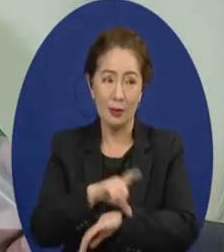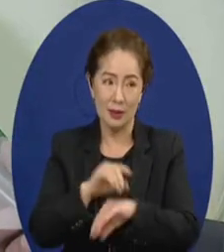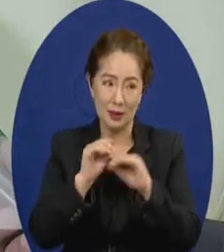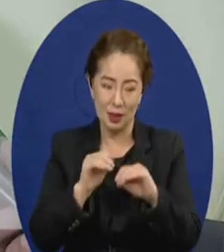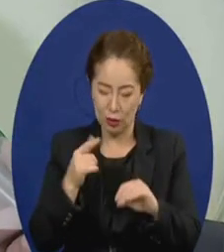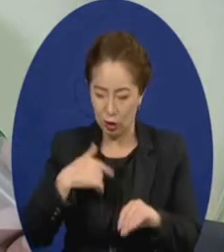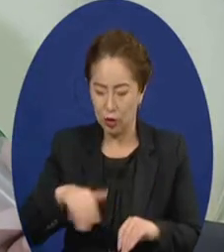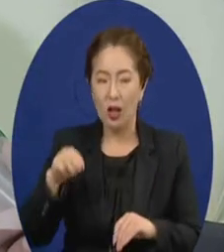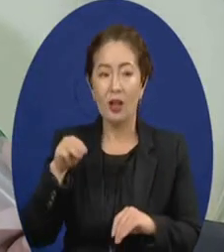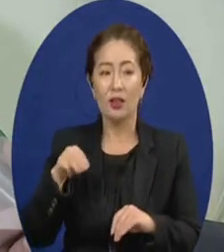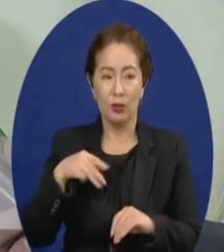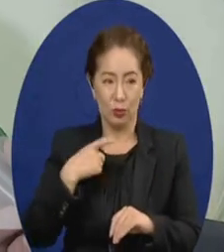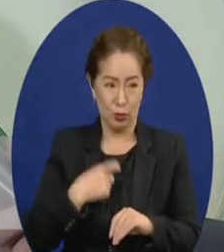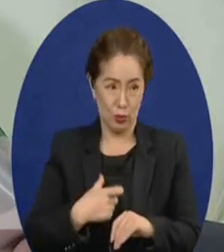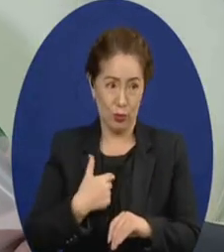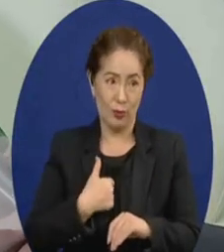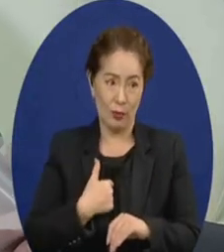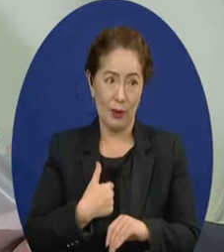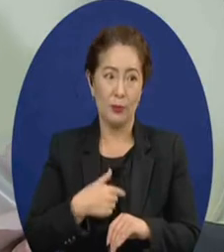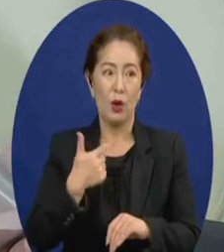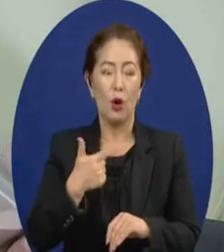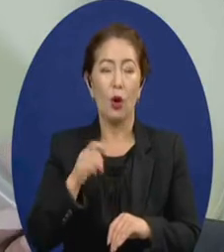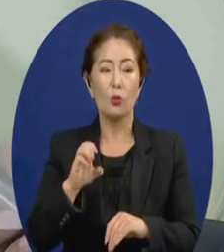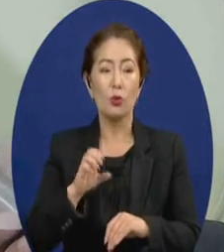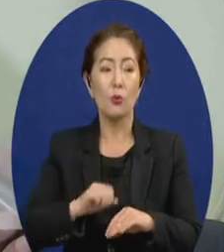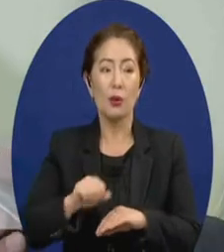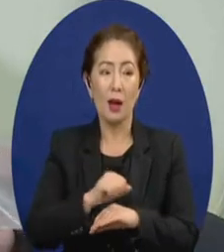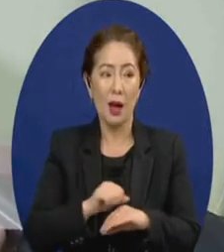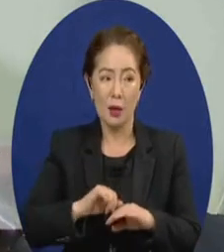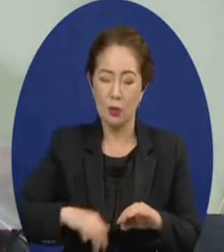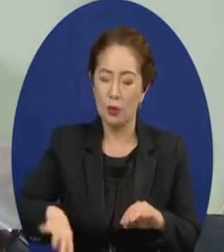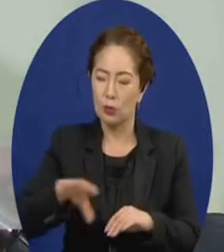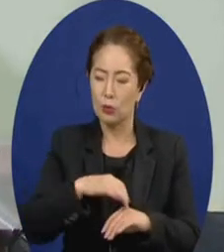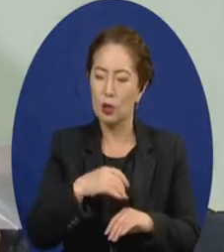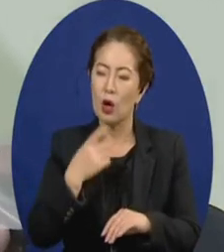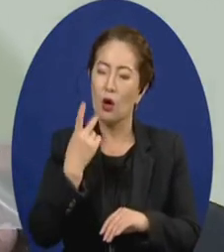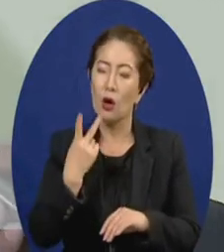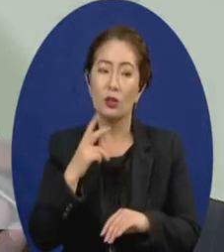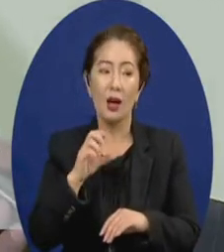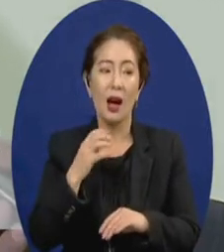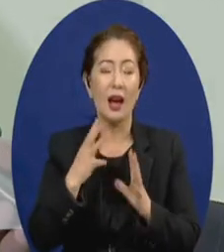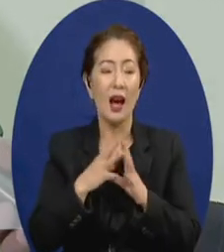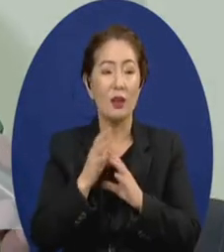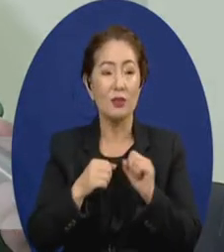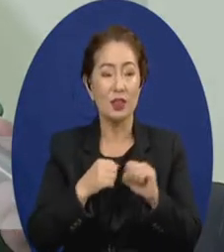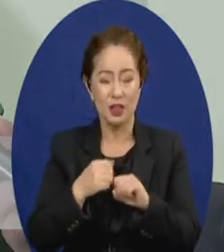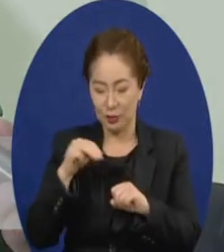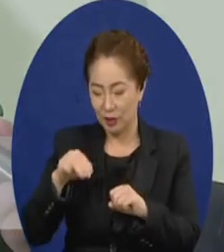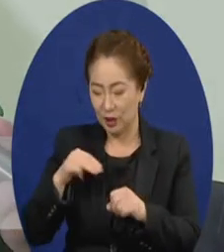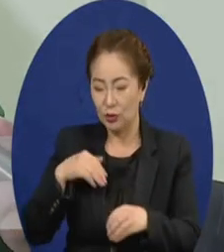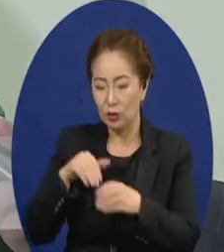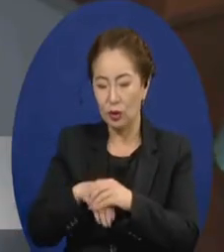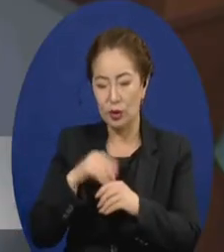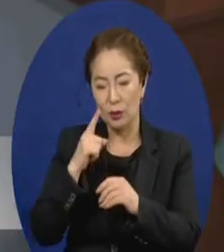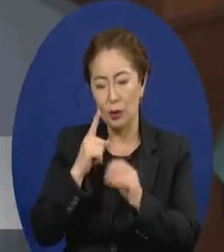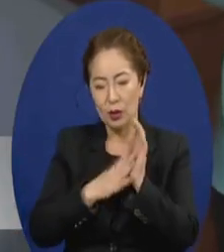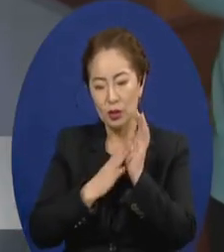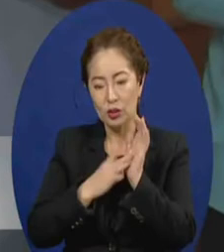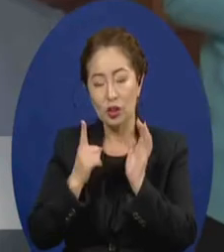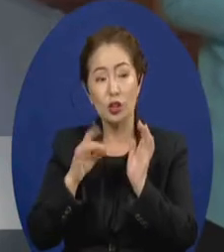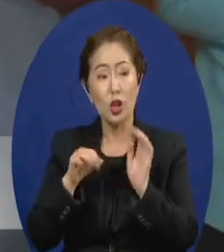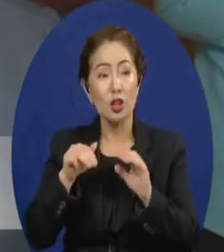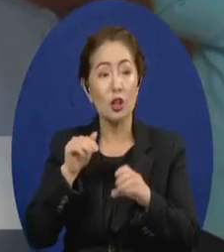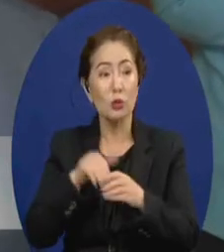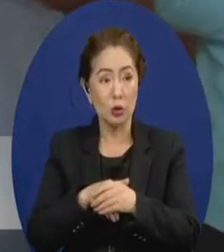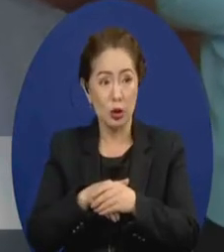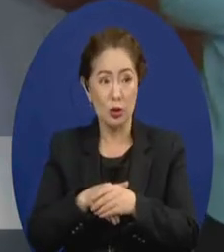вэ? Тэтгэвртээ сууж байгаа хүн байна. Говьсүмбэр аймгийн 2-10 жилээс би тэтгэврт гарсан шүү дээ. 91 онд.